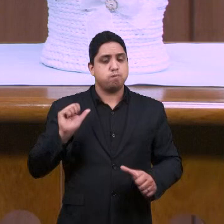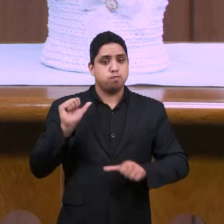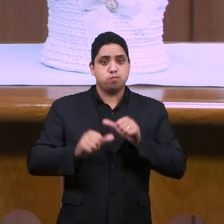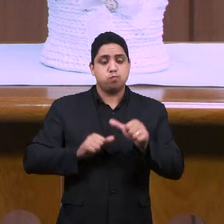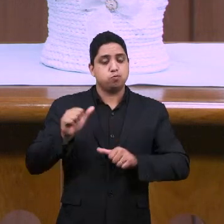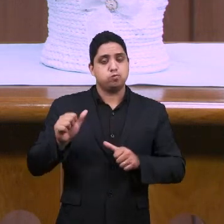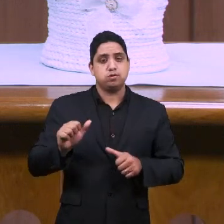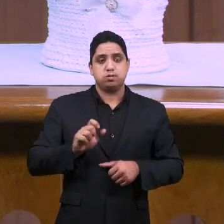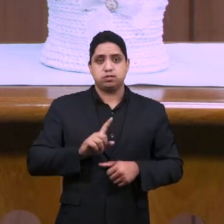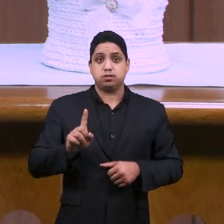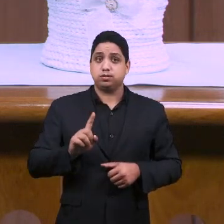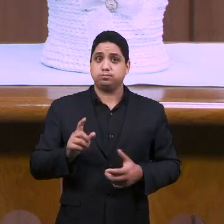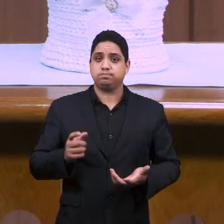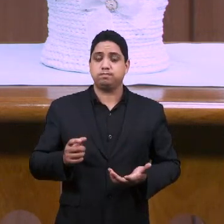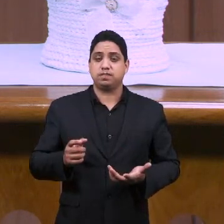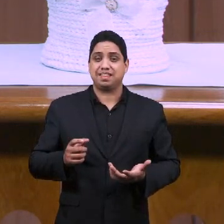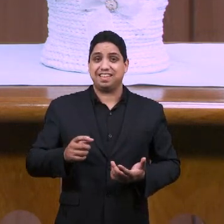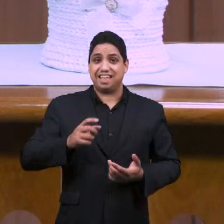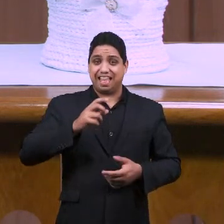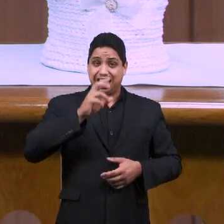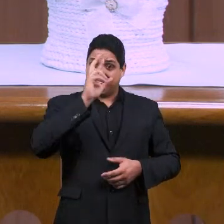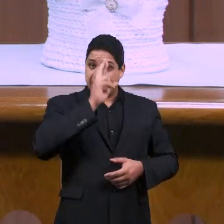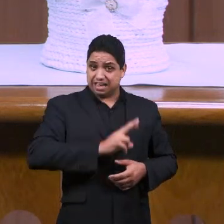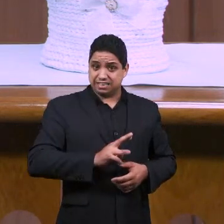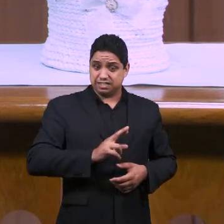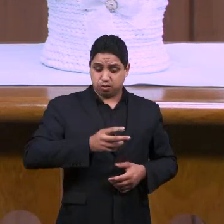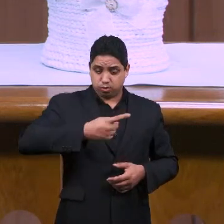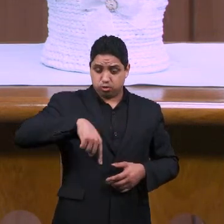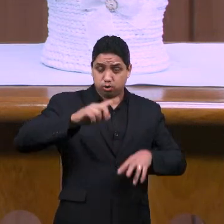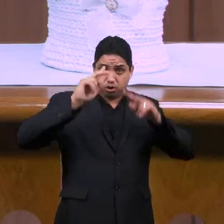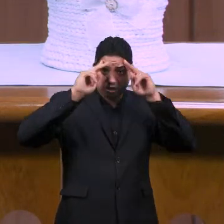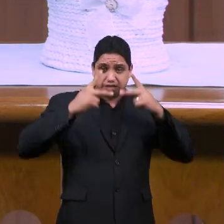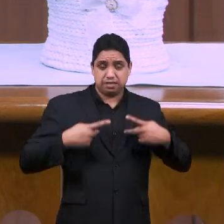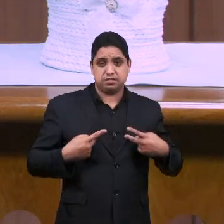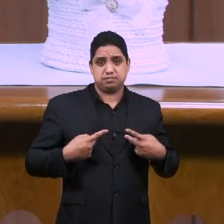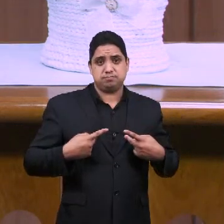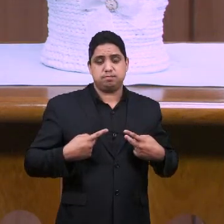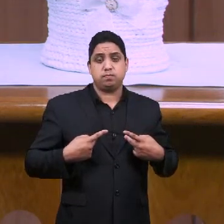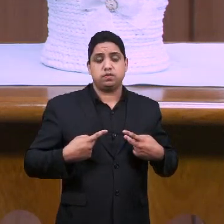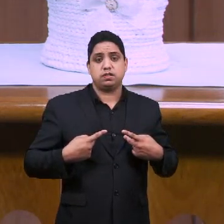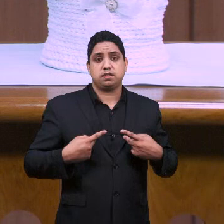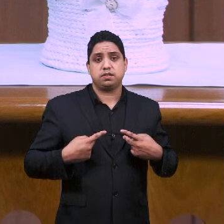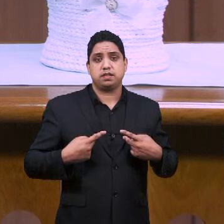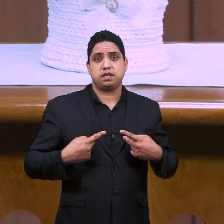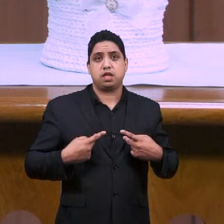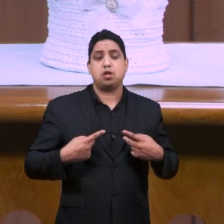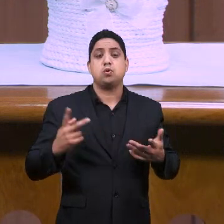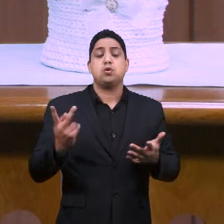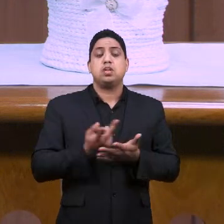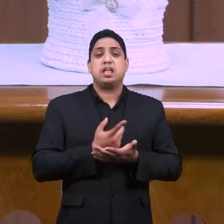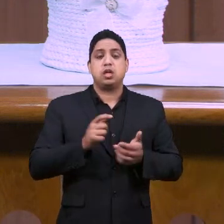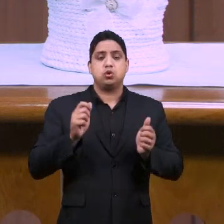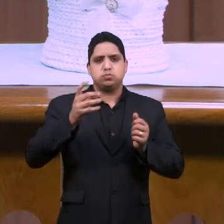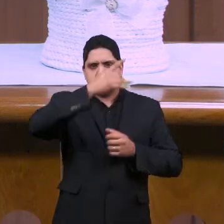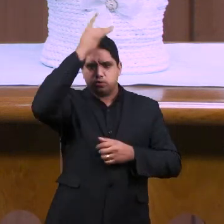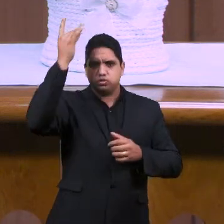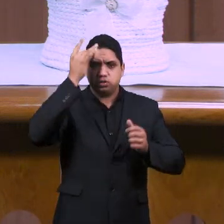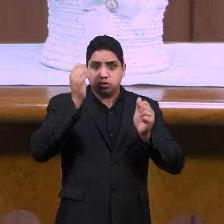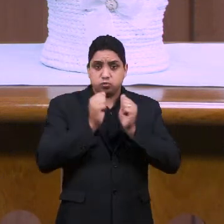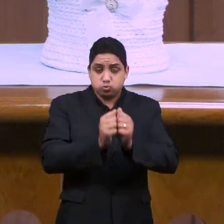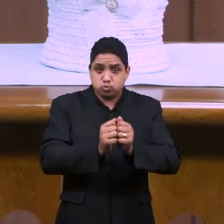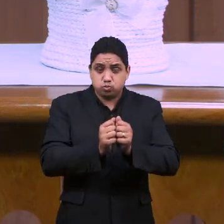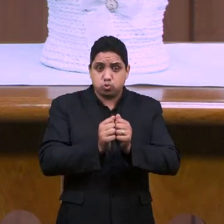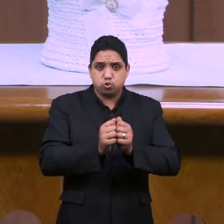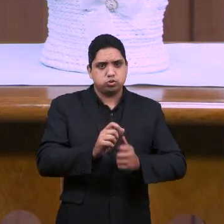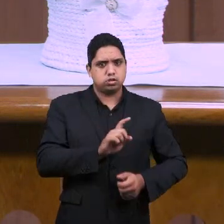la religion. Cela ne change pas. La raison de l'homme n'apporte pas le Saint-Esprit avec